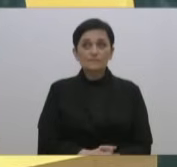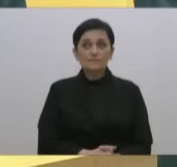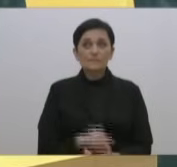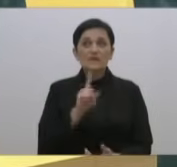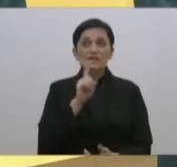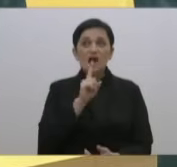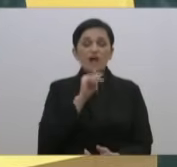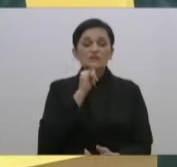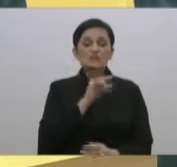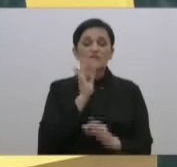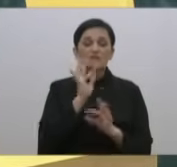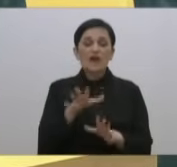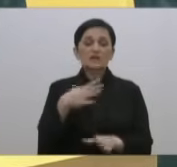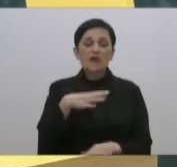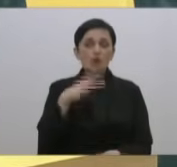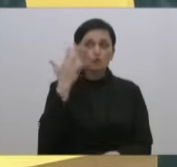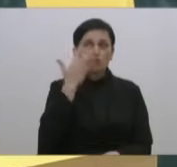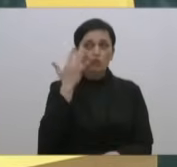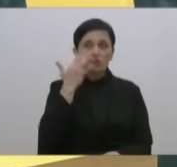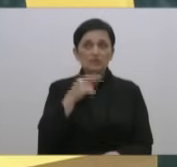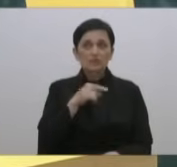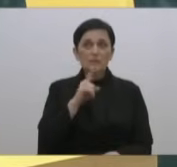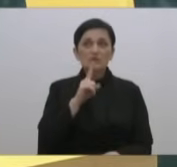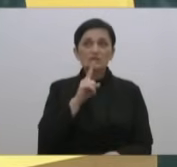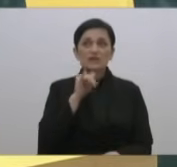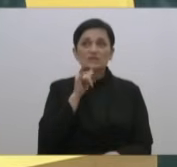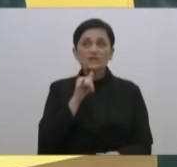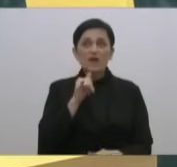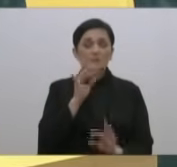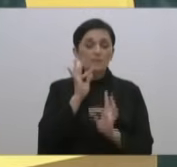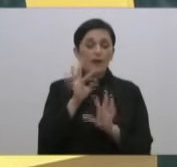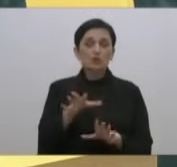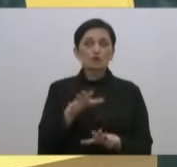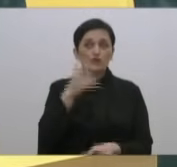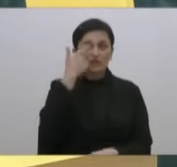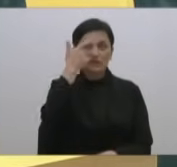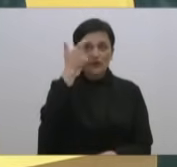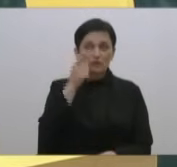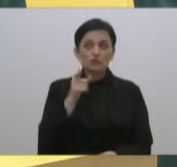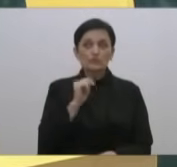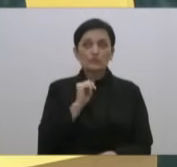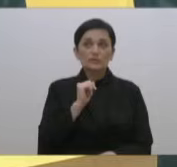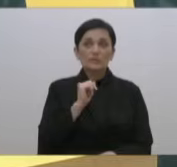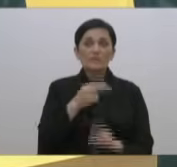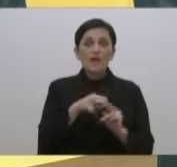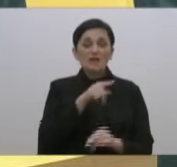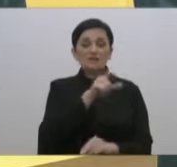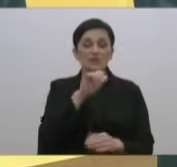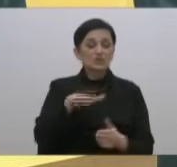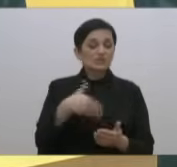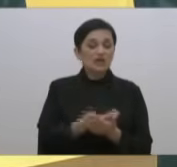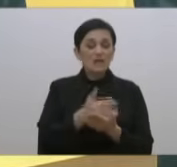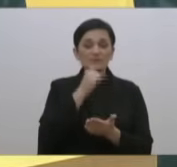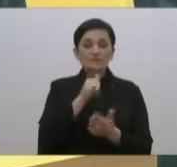რას ვერ პატიობენ ეს ხალხი ქართულ ოცნებას, რას ვერ პატიობენ ბიძინა ივანიშვილს. ეს ხალხი დღემდე